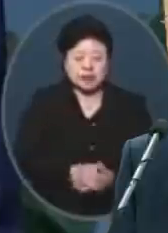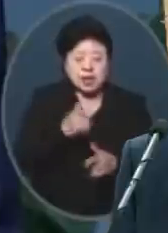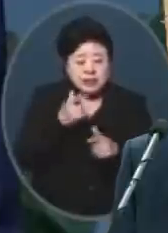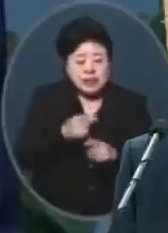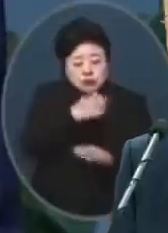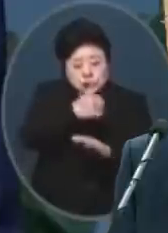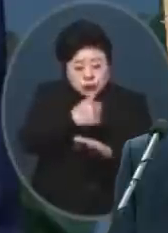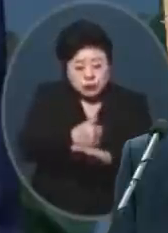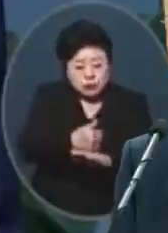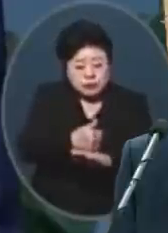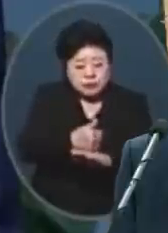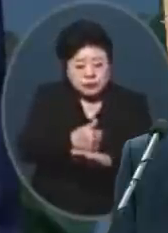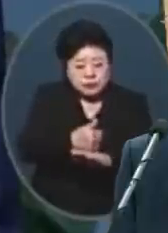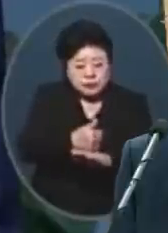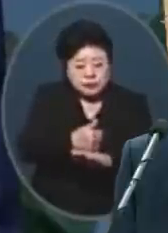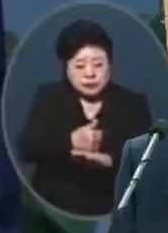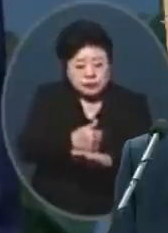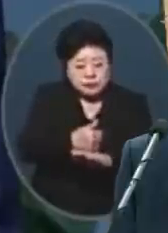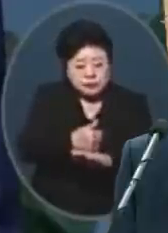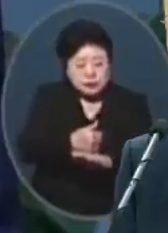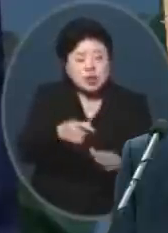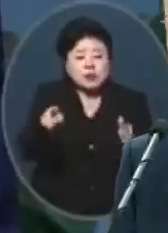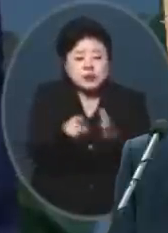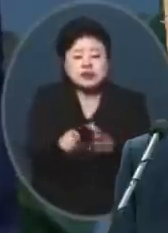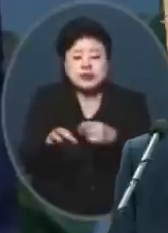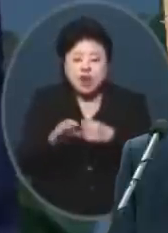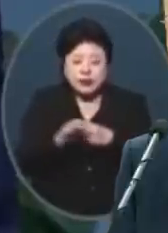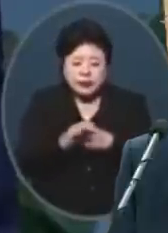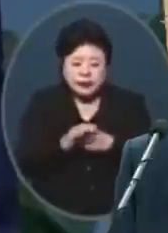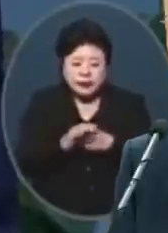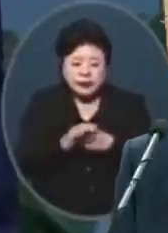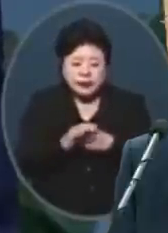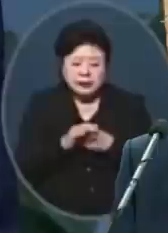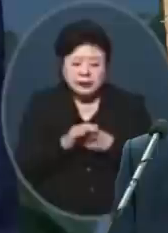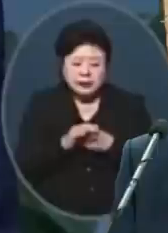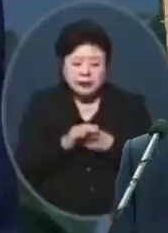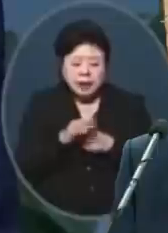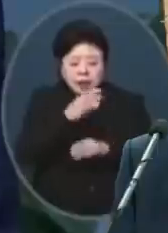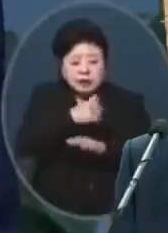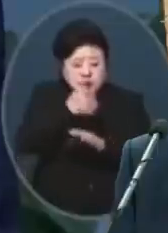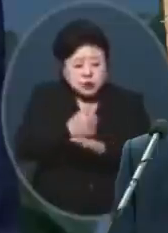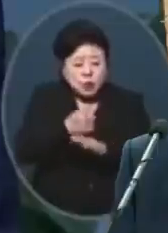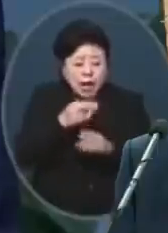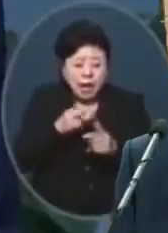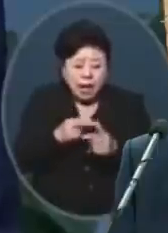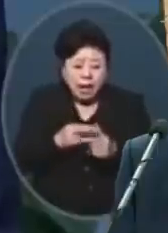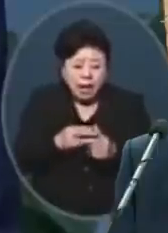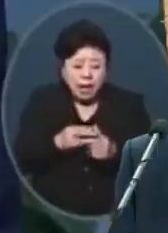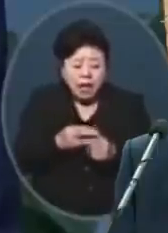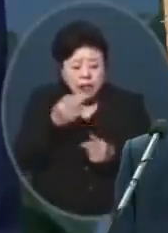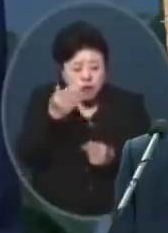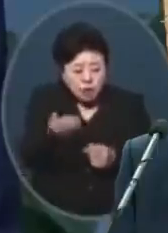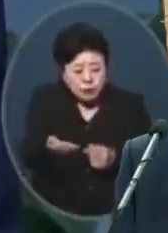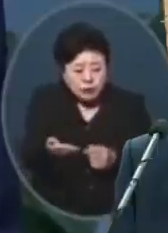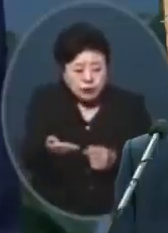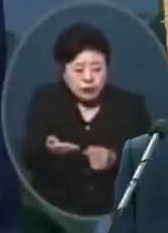예수 그리스도를 믿으면 그리스도가 여러분을